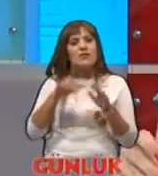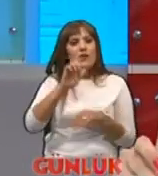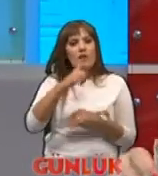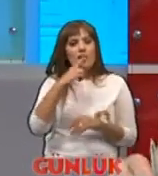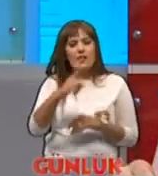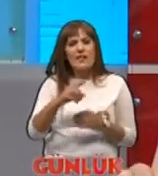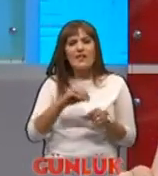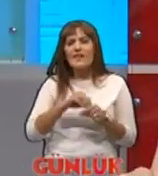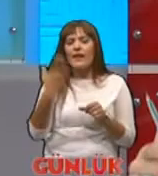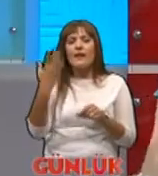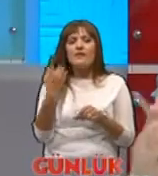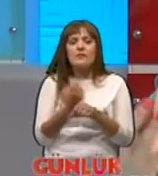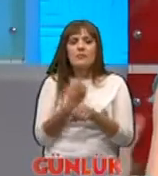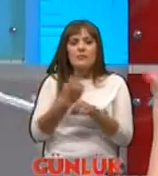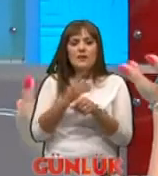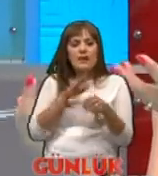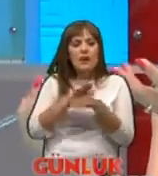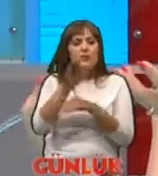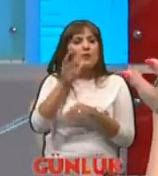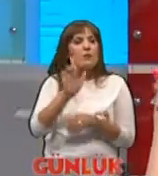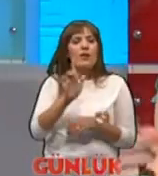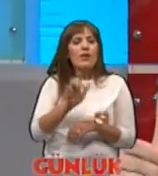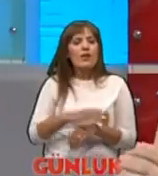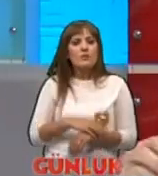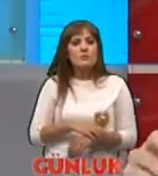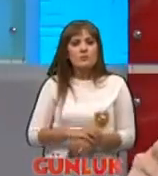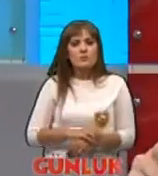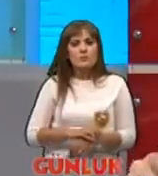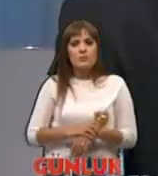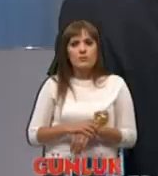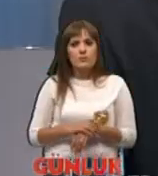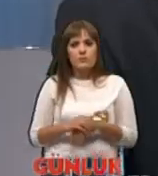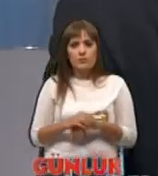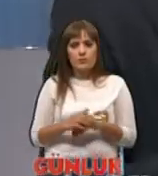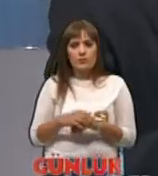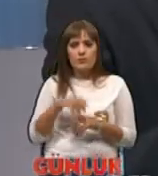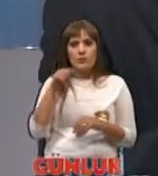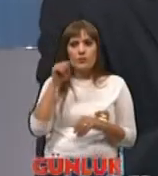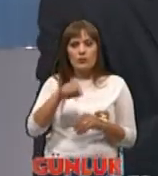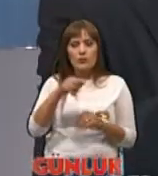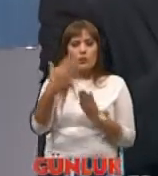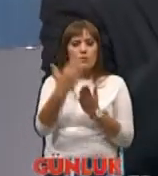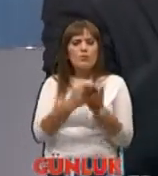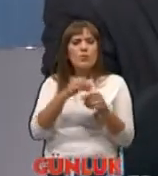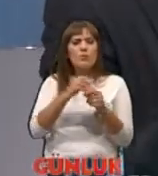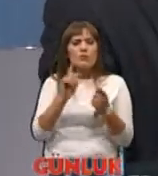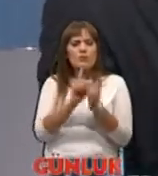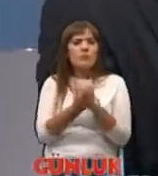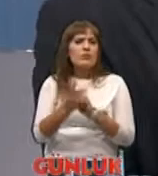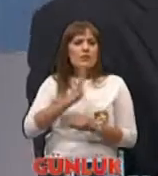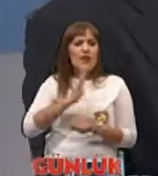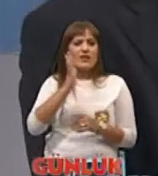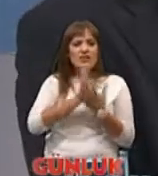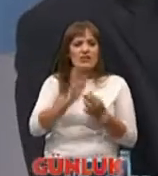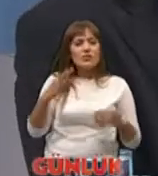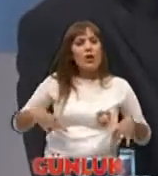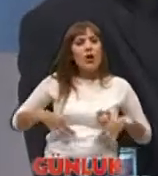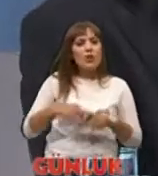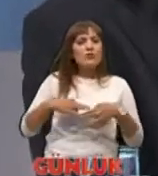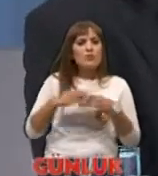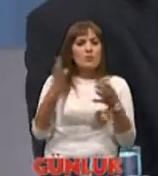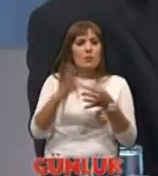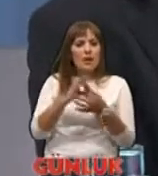diye. Nasıl bir yaşam yaşamak lazım? Bunun bir programı var. Kişinin işte ölçülerine bağlı